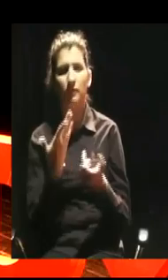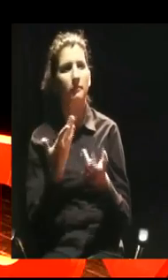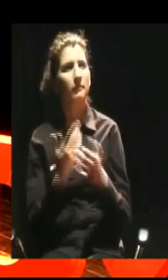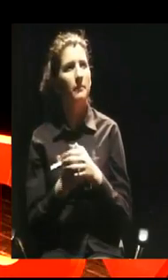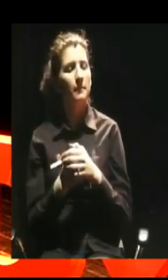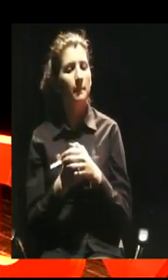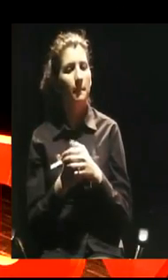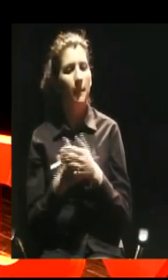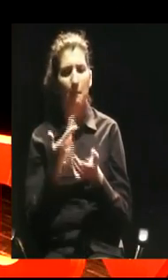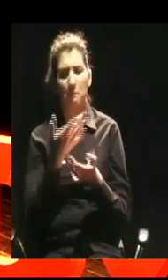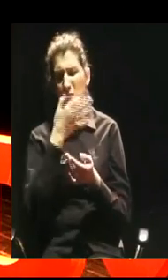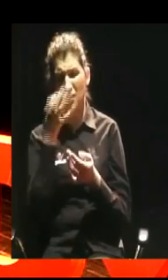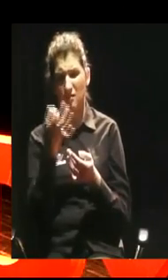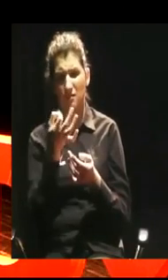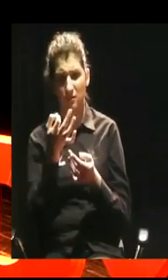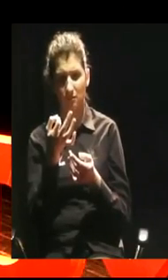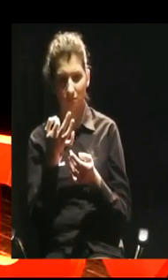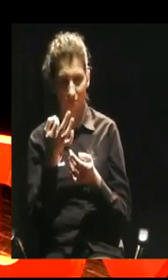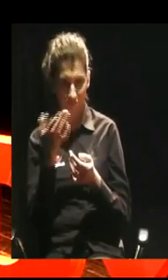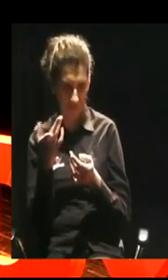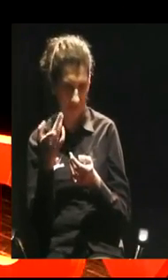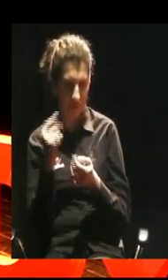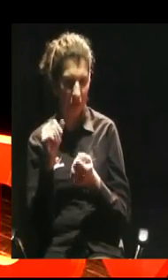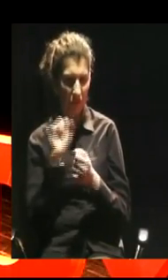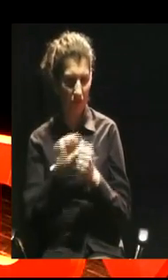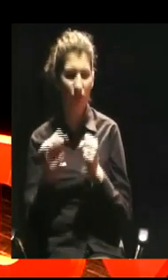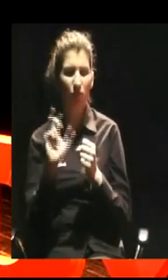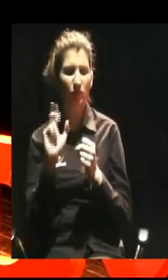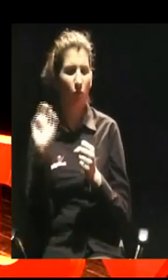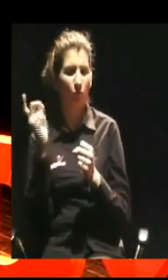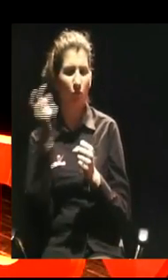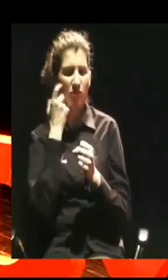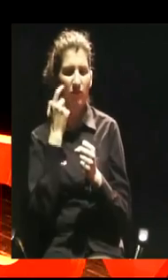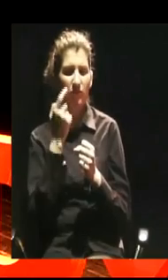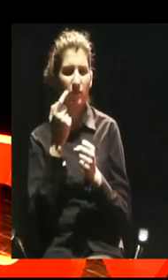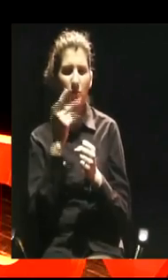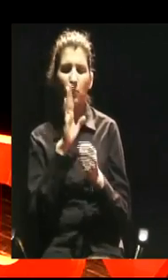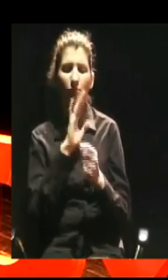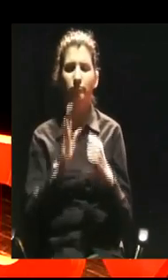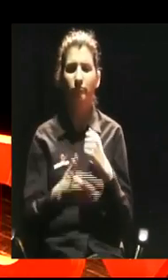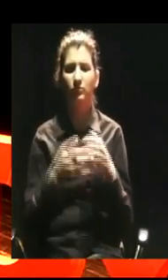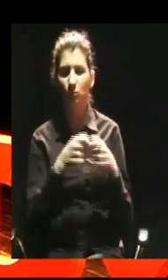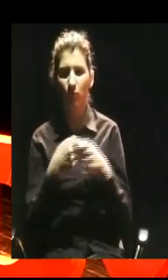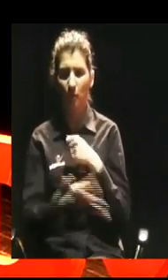takie: co jest rzeczywistym podmiotem tych wszystkich zdań?